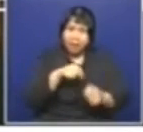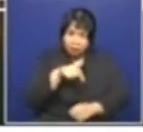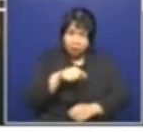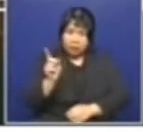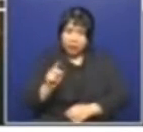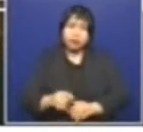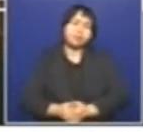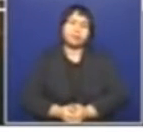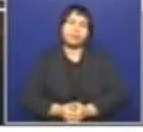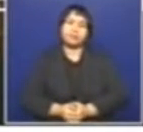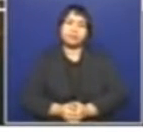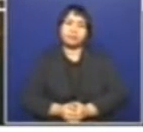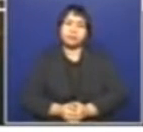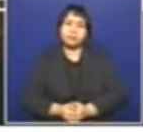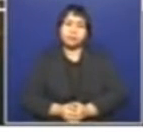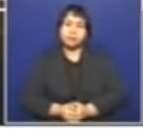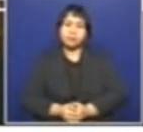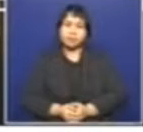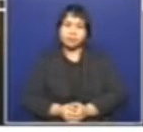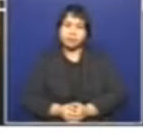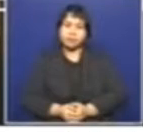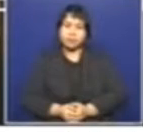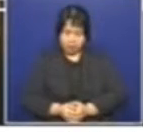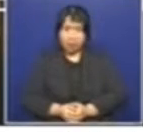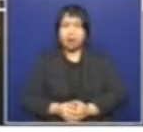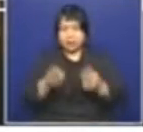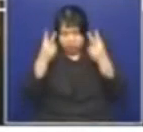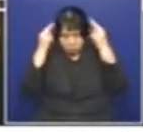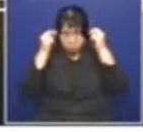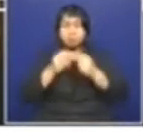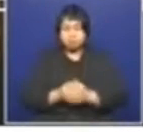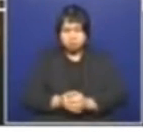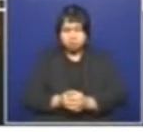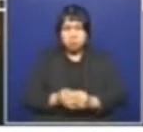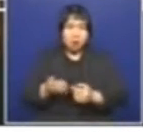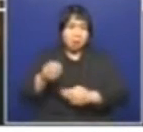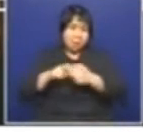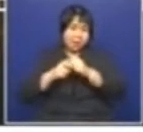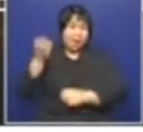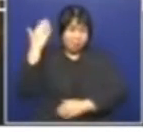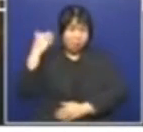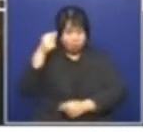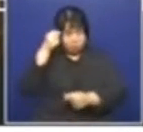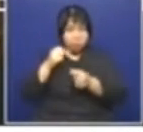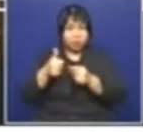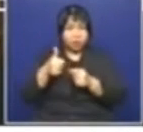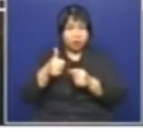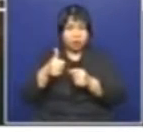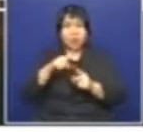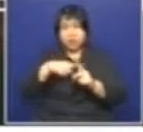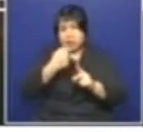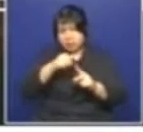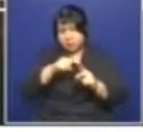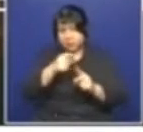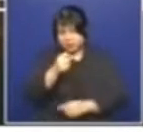แล้วท่านนายกครับเหตุการณ์ในอดีตท่านจำได้นะ14ตุลาเนี่ย